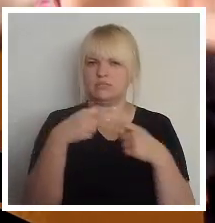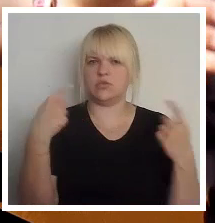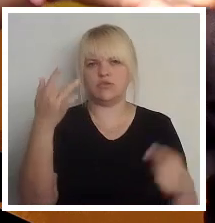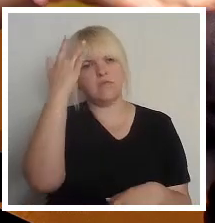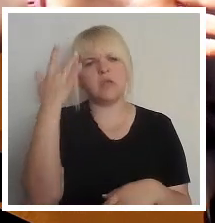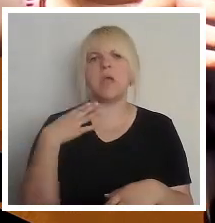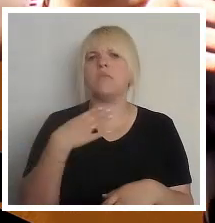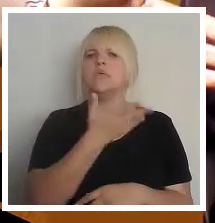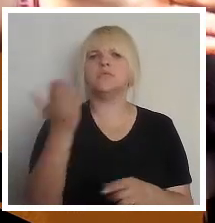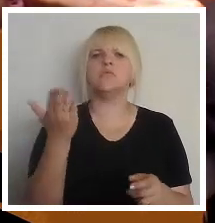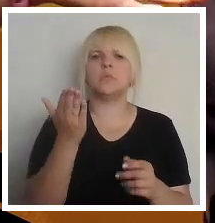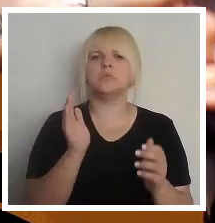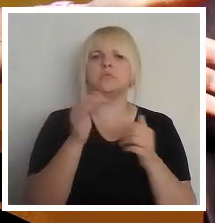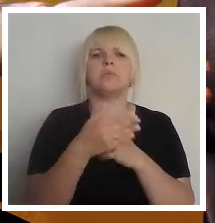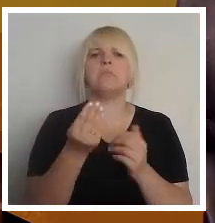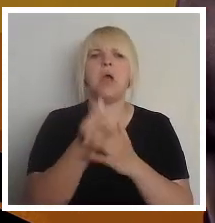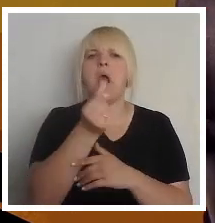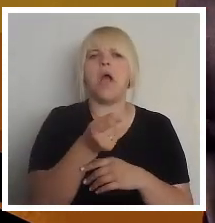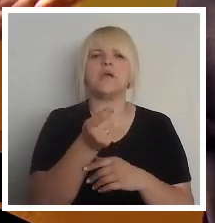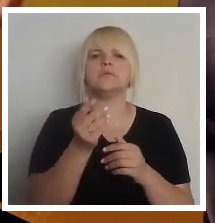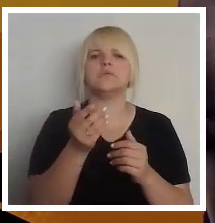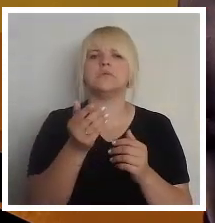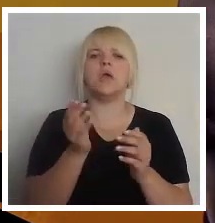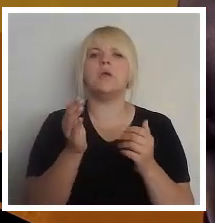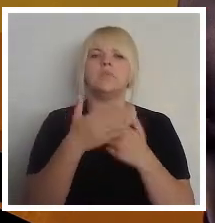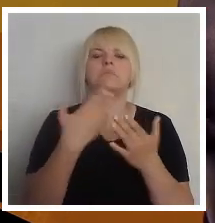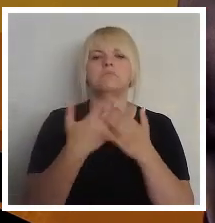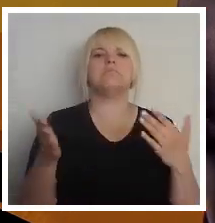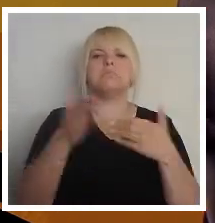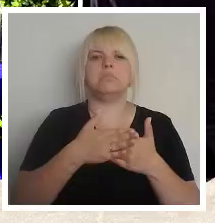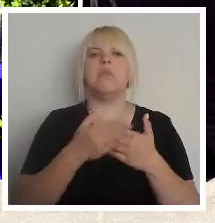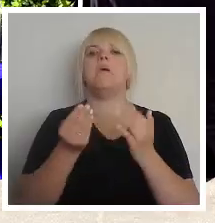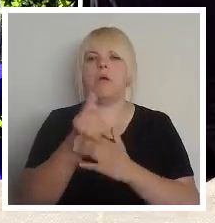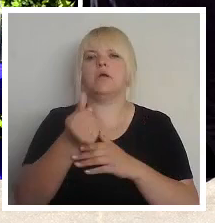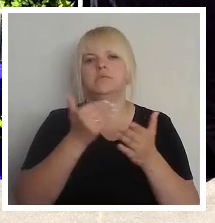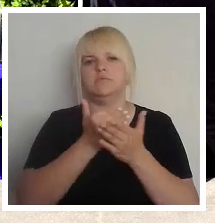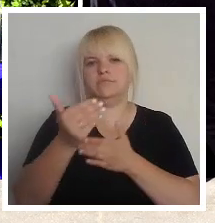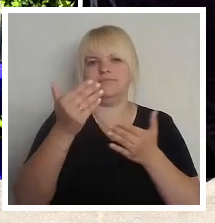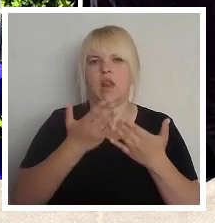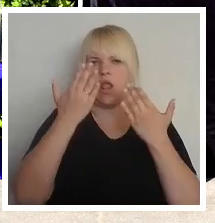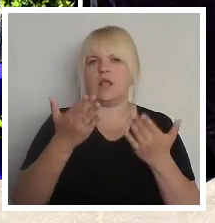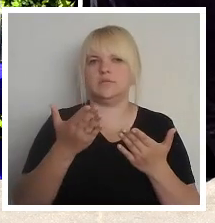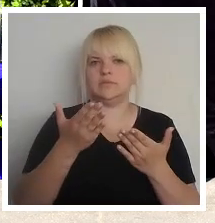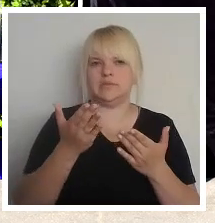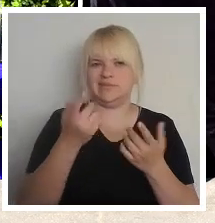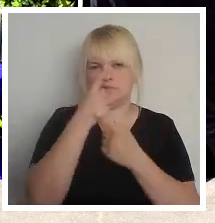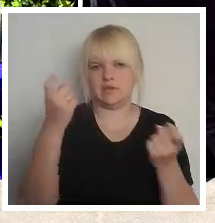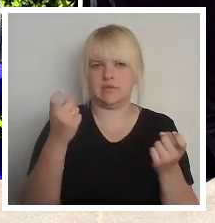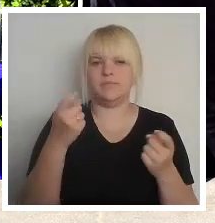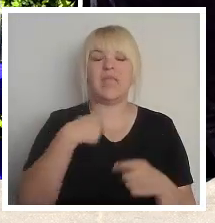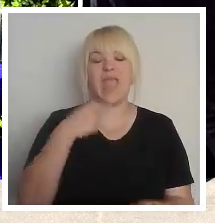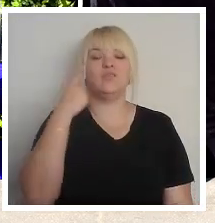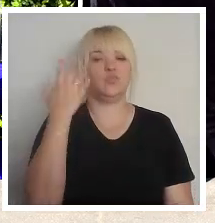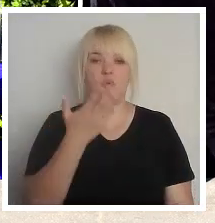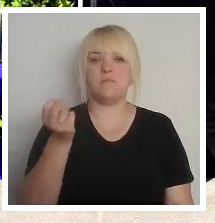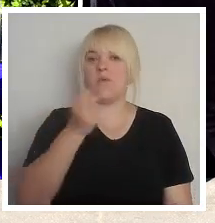jūs liekat aiz maksas sienas tās ziņas vai... Jā, nu, es tā domāju, nu, kad mūsu